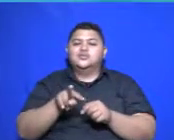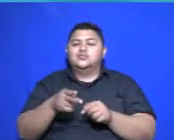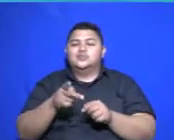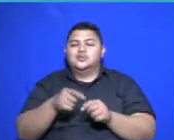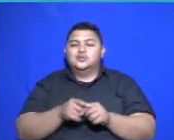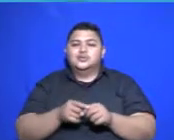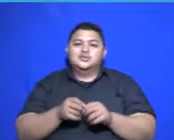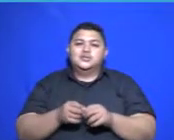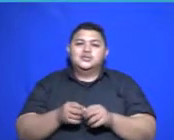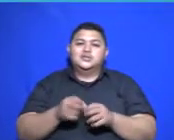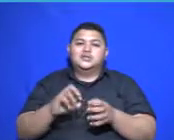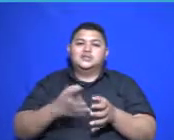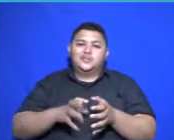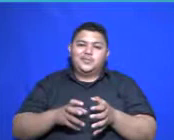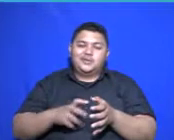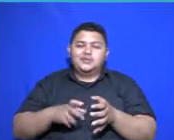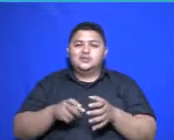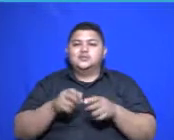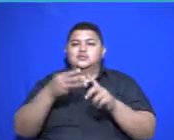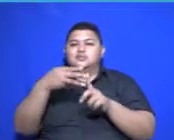bensin, solar maupun aftur.